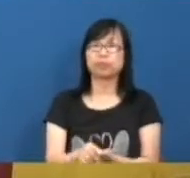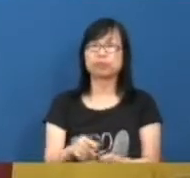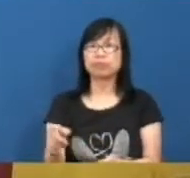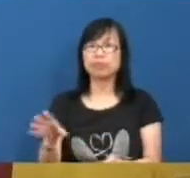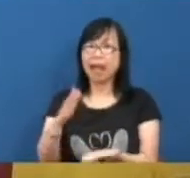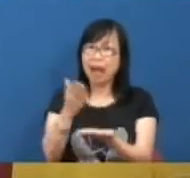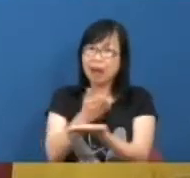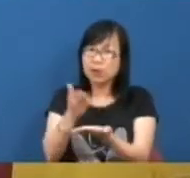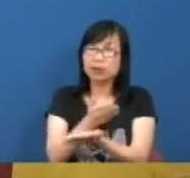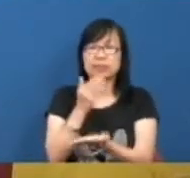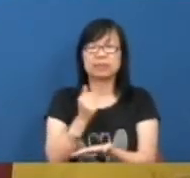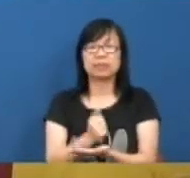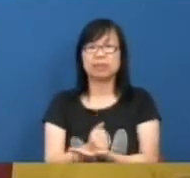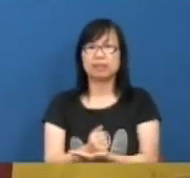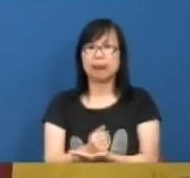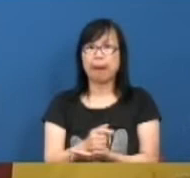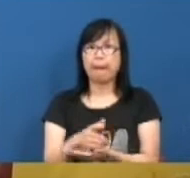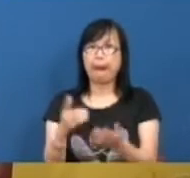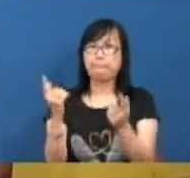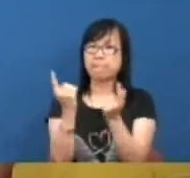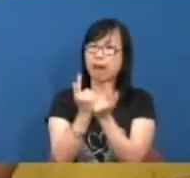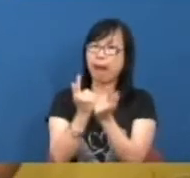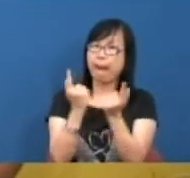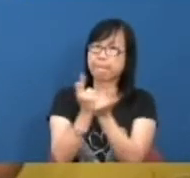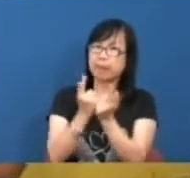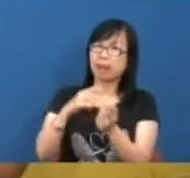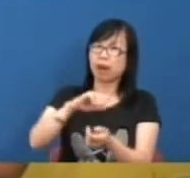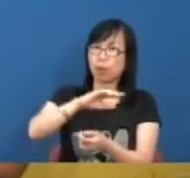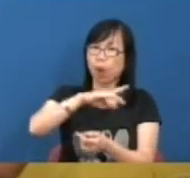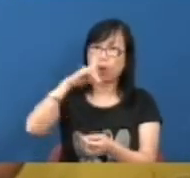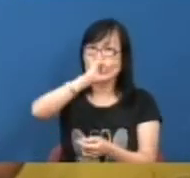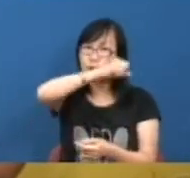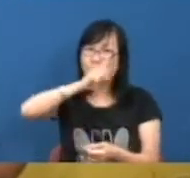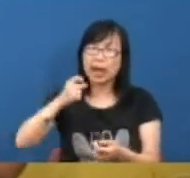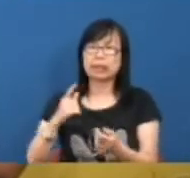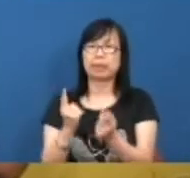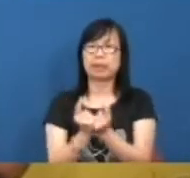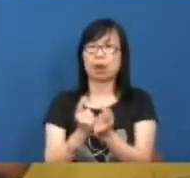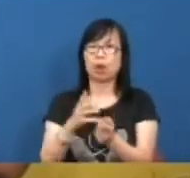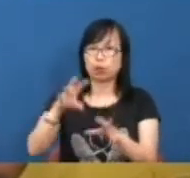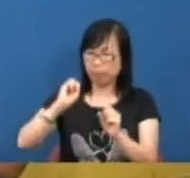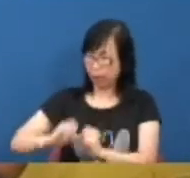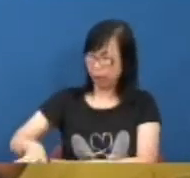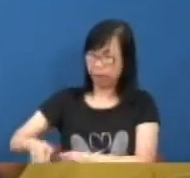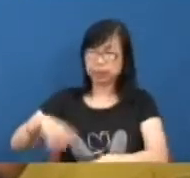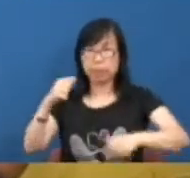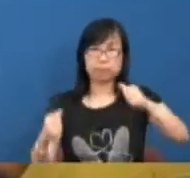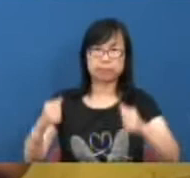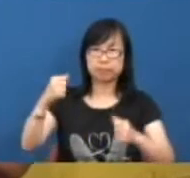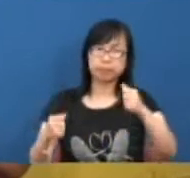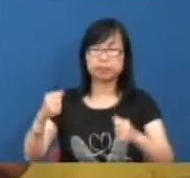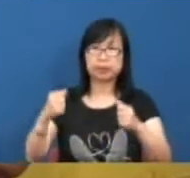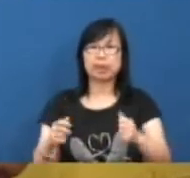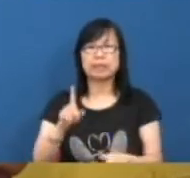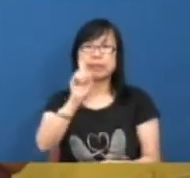我哋考察呢個北投嘅一個焚化爐，同埋台灣嘅垃圾車佢哋嗰個